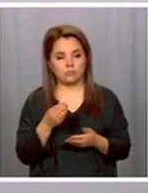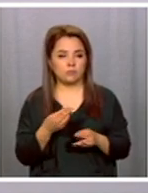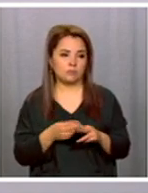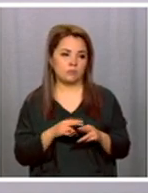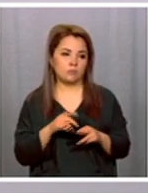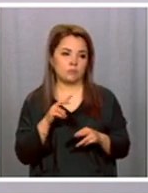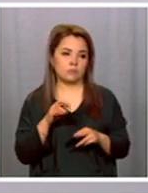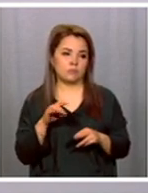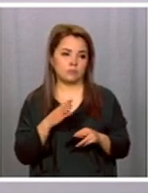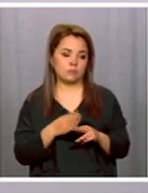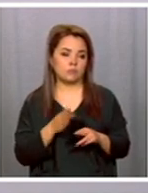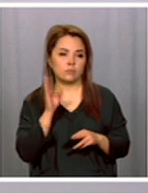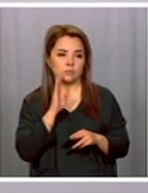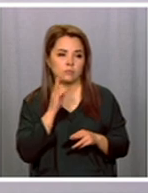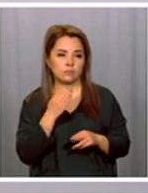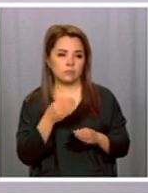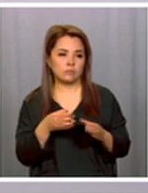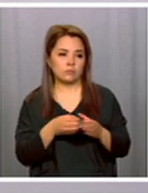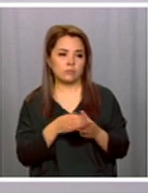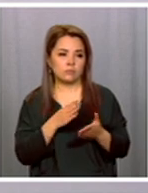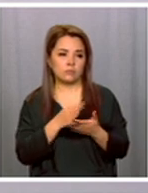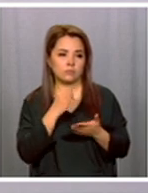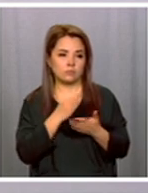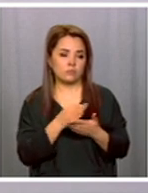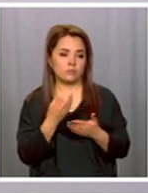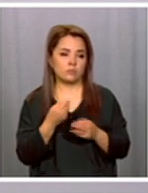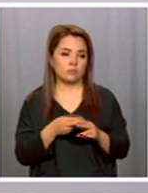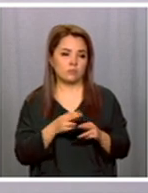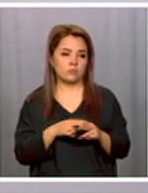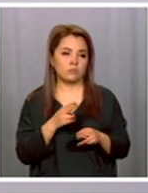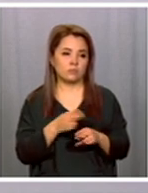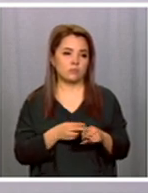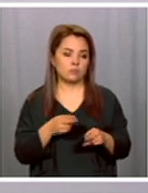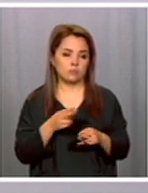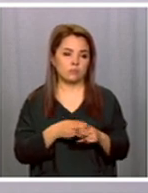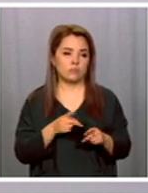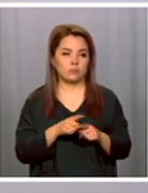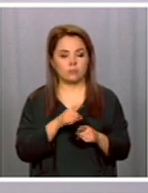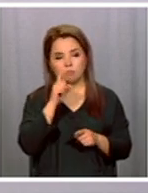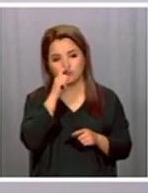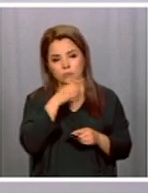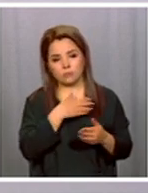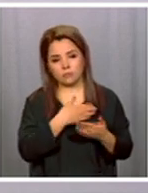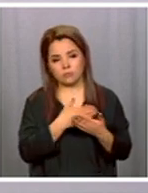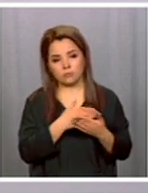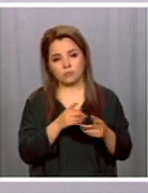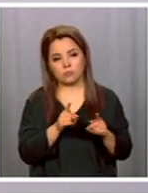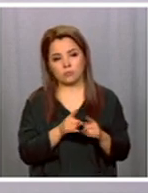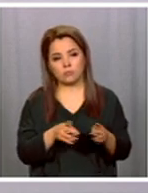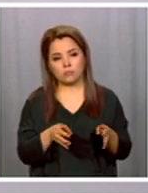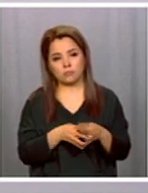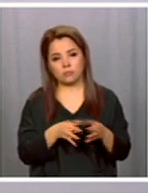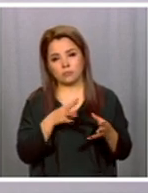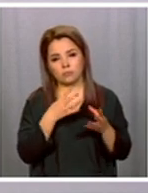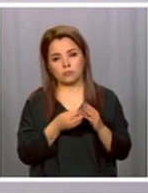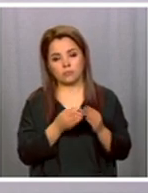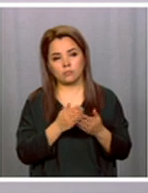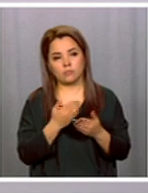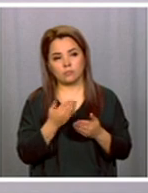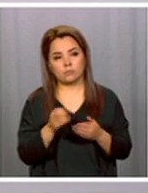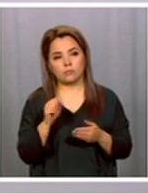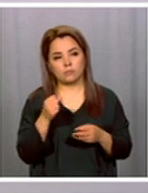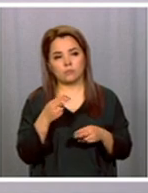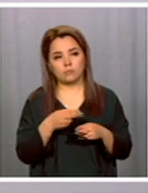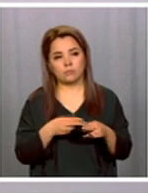және сутек газы бөлінеді. Яғни металдар қышқылдармен белсенділігіне қарай әрекеттеседі. Ал